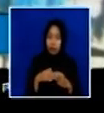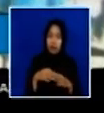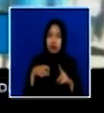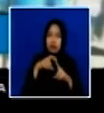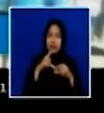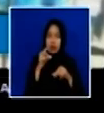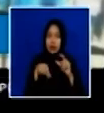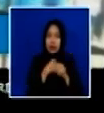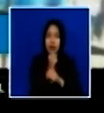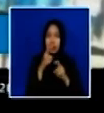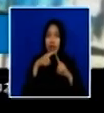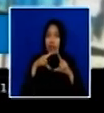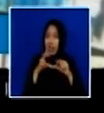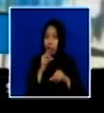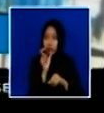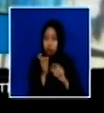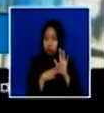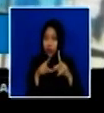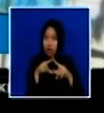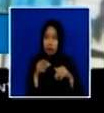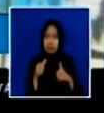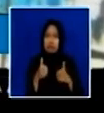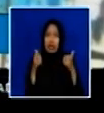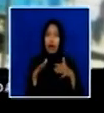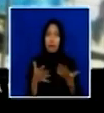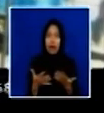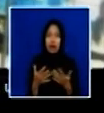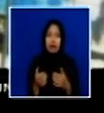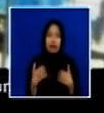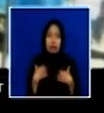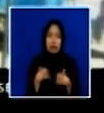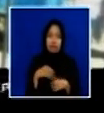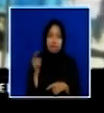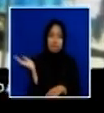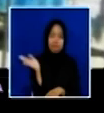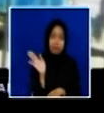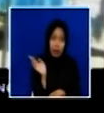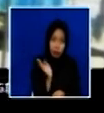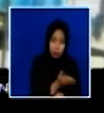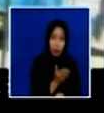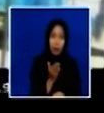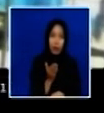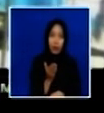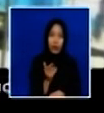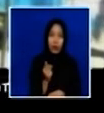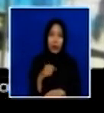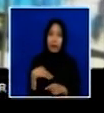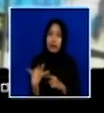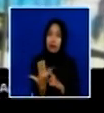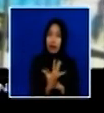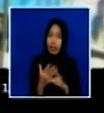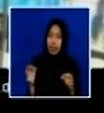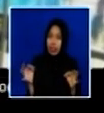widoro ini bisa menteri berkontribusi kepada masyarakat sekitar bertelekan negara Stark